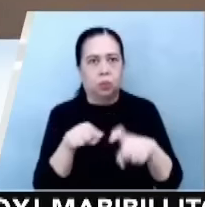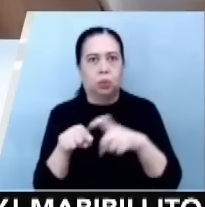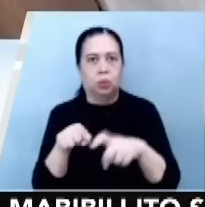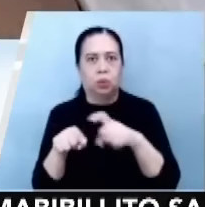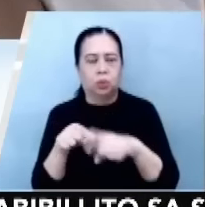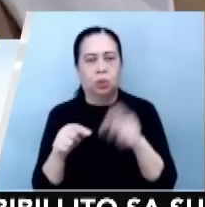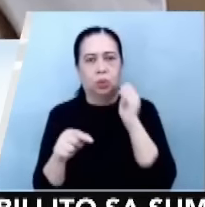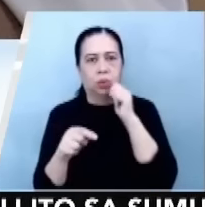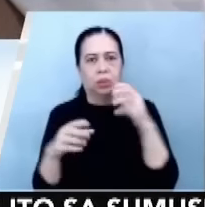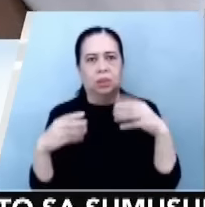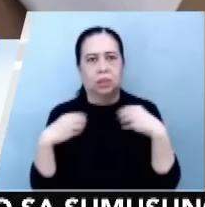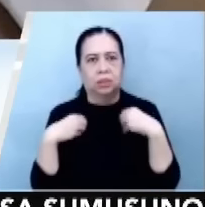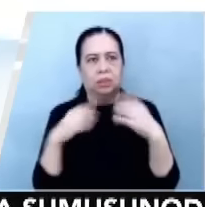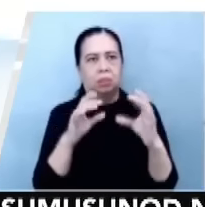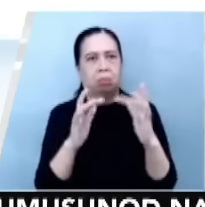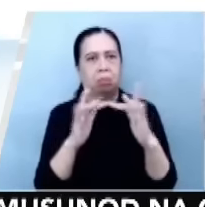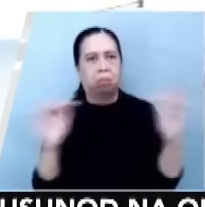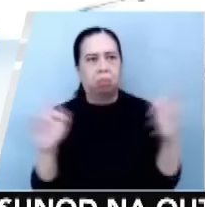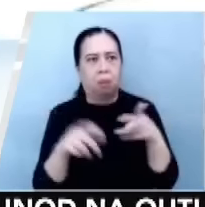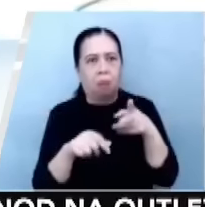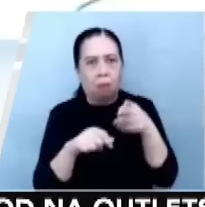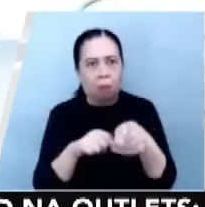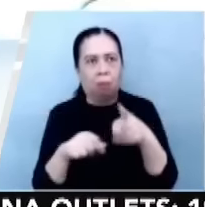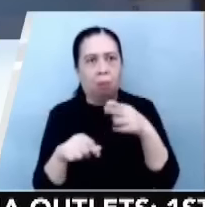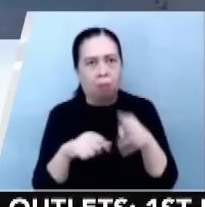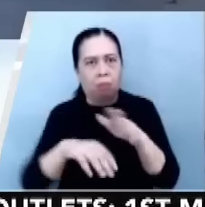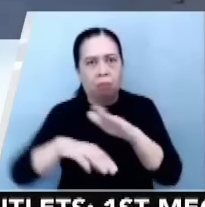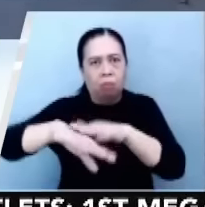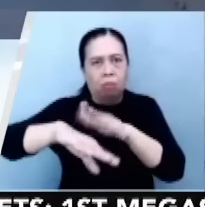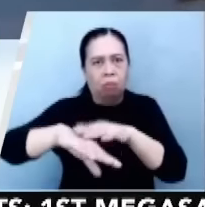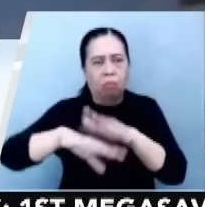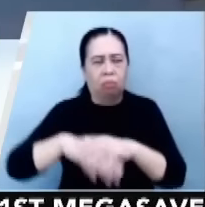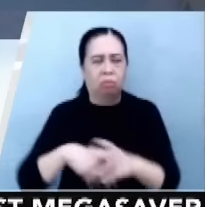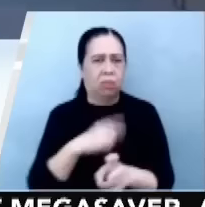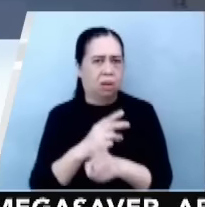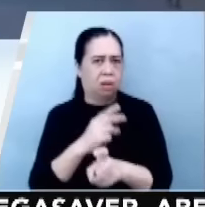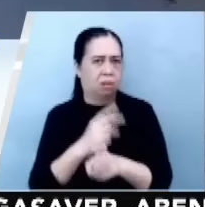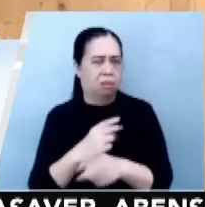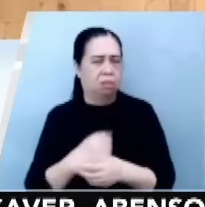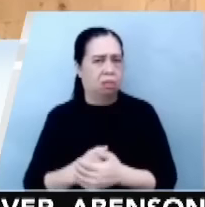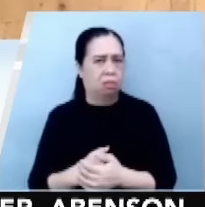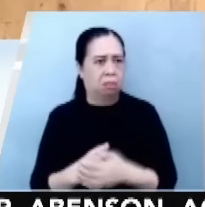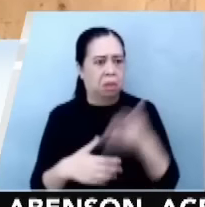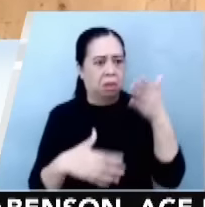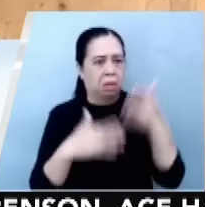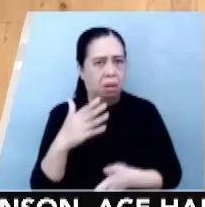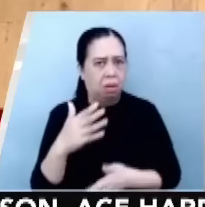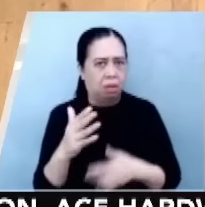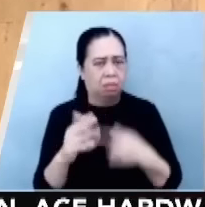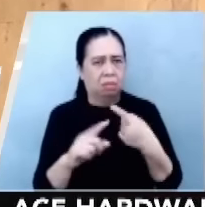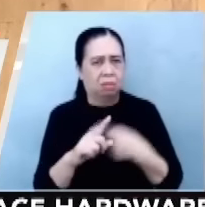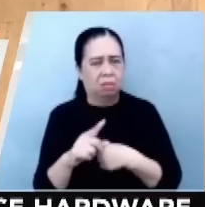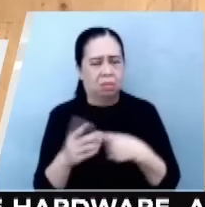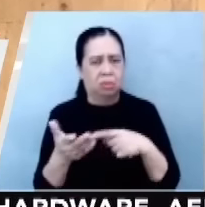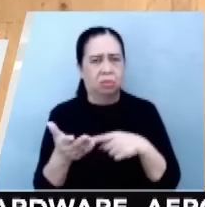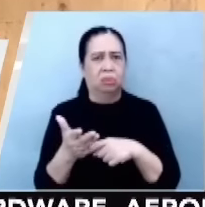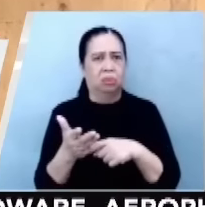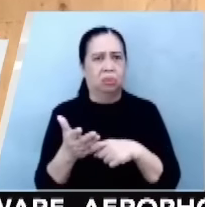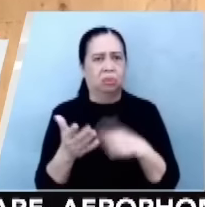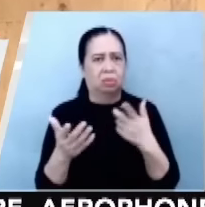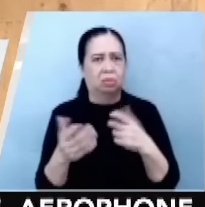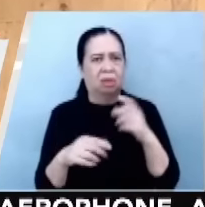ng disconnection notice sina EDNA. Mahirap kasi pagdating ng katapusan, hindi maano, mabuo ka agad yung